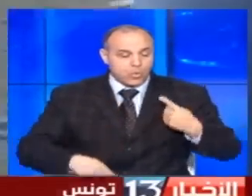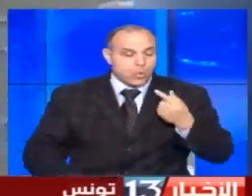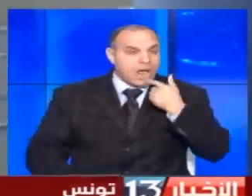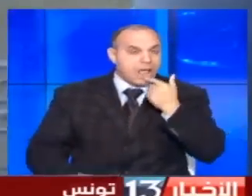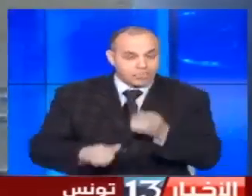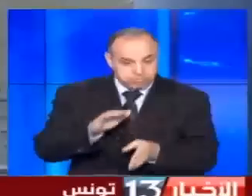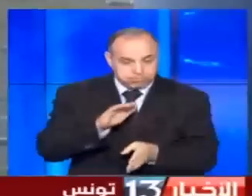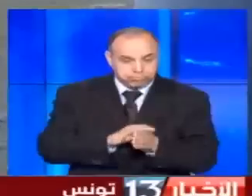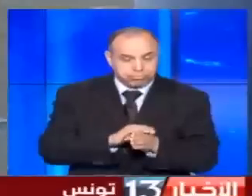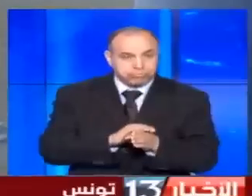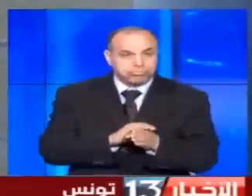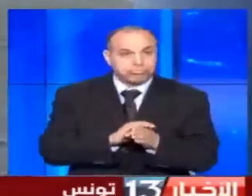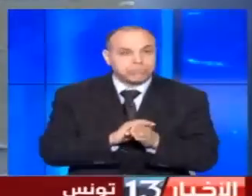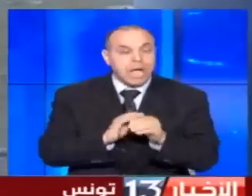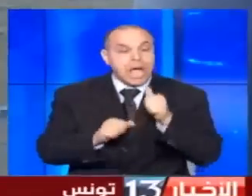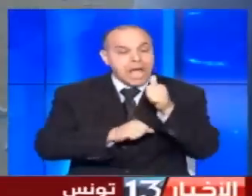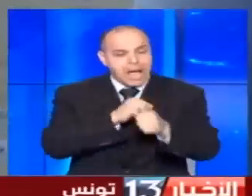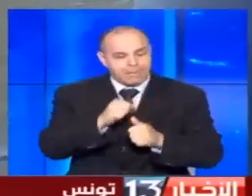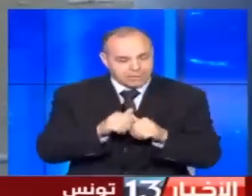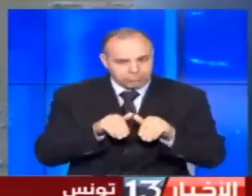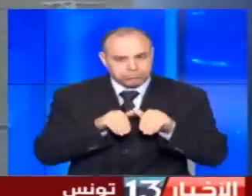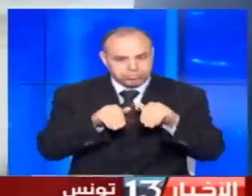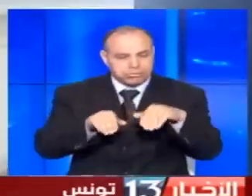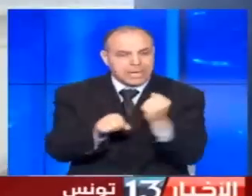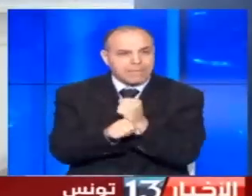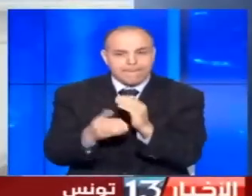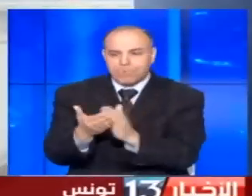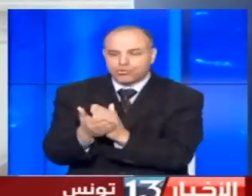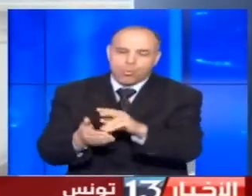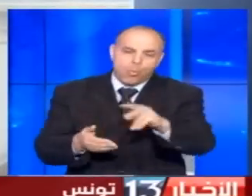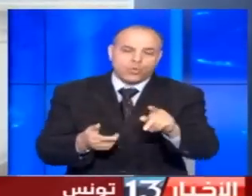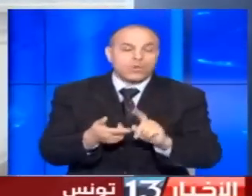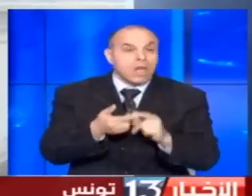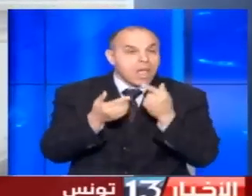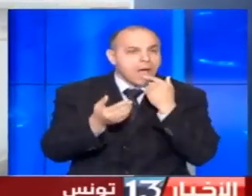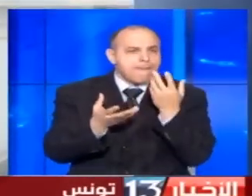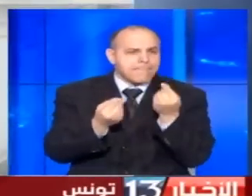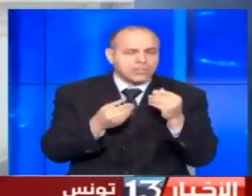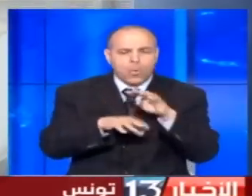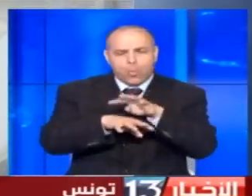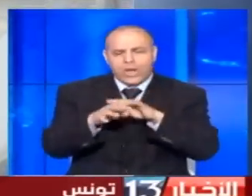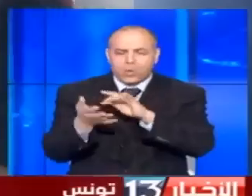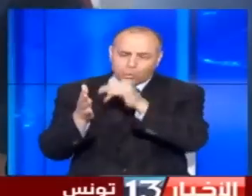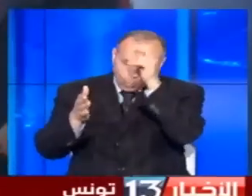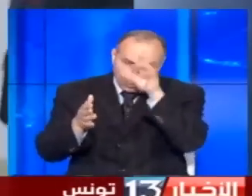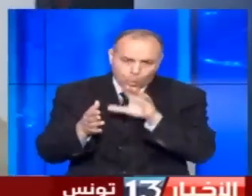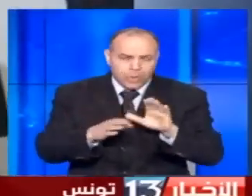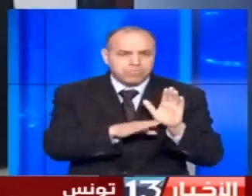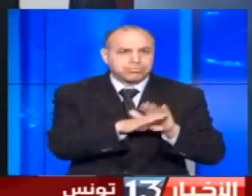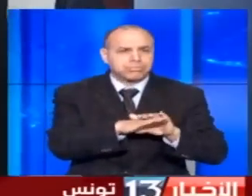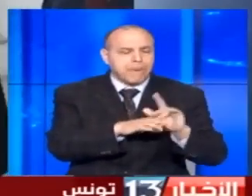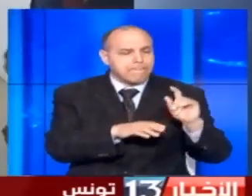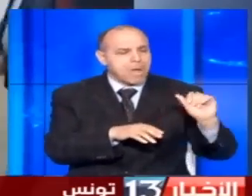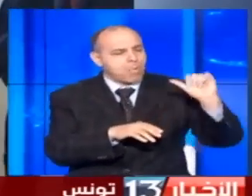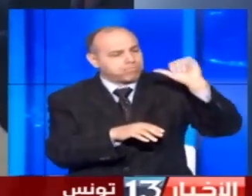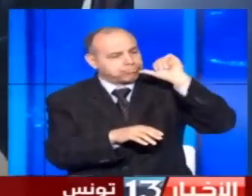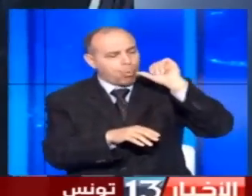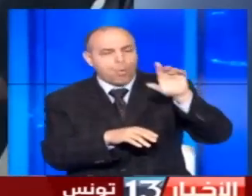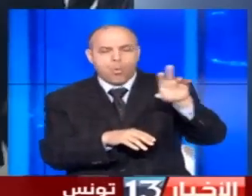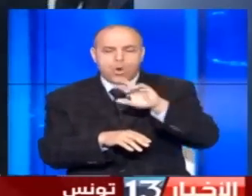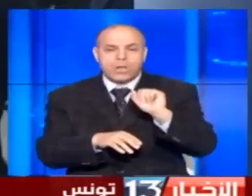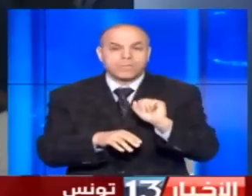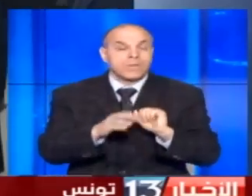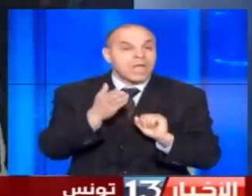الانطلاقه بدايه من السنه القادمه في انجاز مشاريع اخرى في عده ولايات لتامين التزود بالماء الصالح